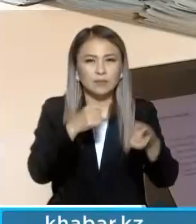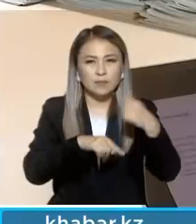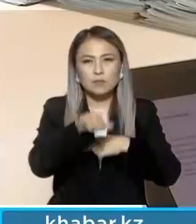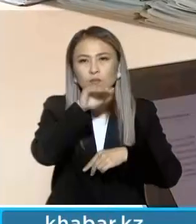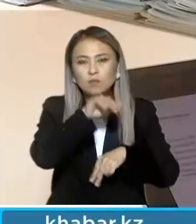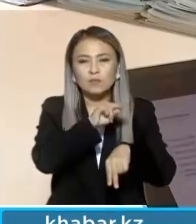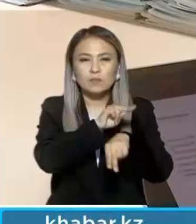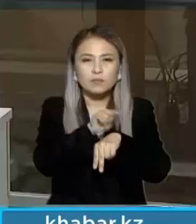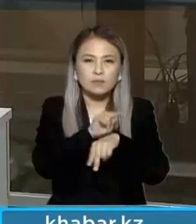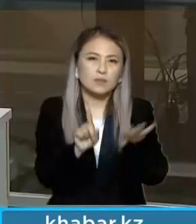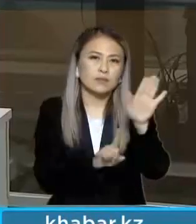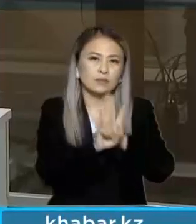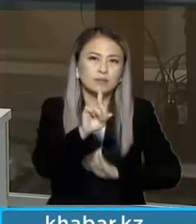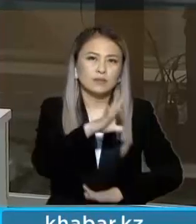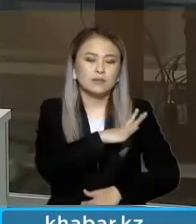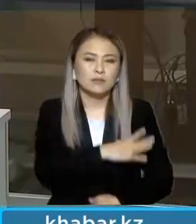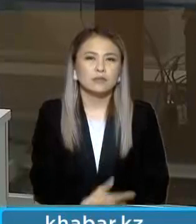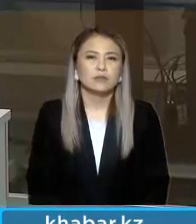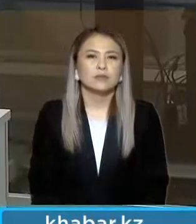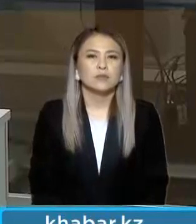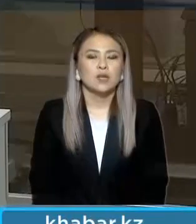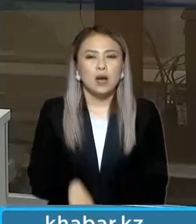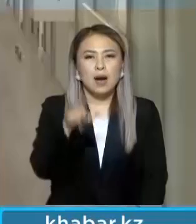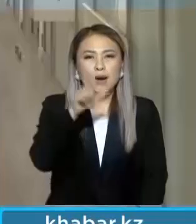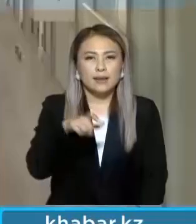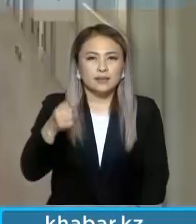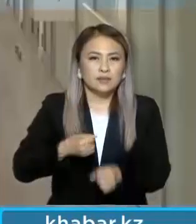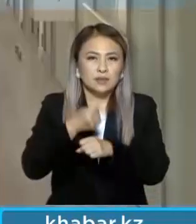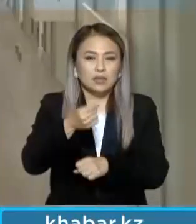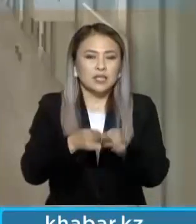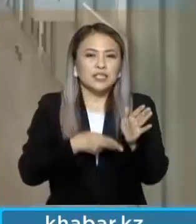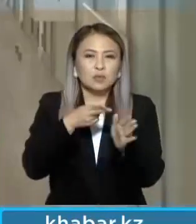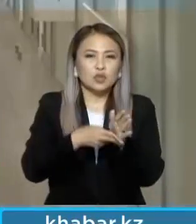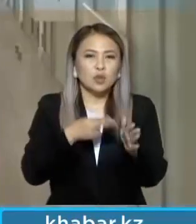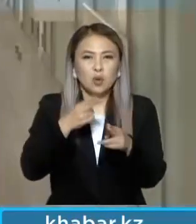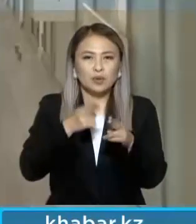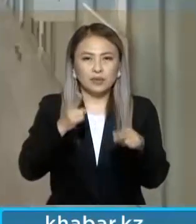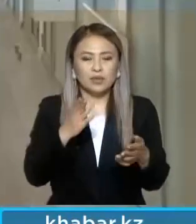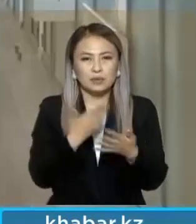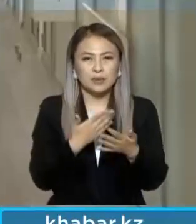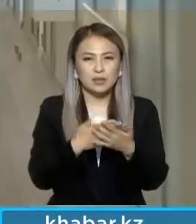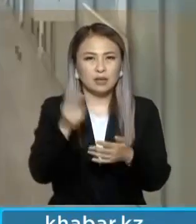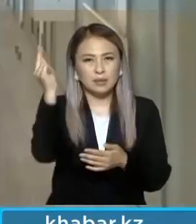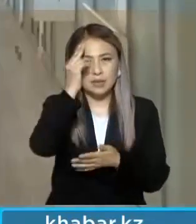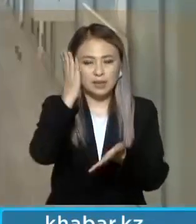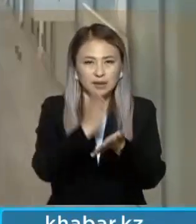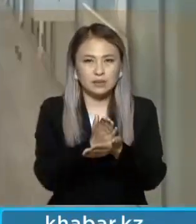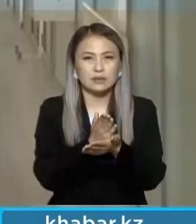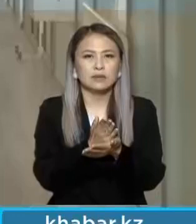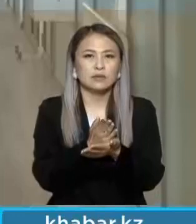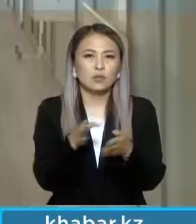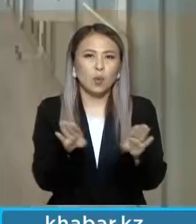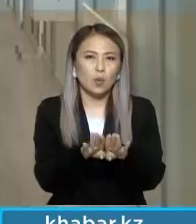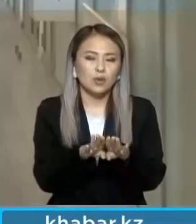даярлау бағдарламасын іске қосқан. Кандидаттар көбінесе бұл жерде теміржол саласында біліктіліктер бар, мамандықтар игерген, бірақ